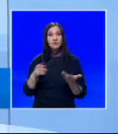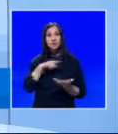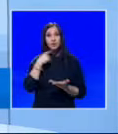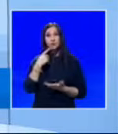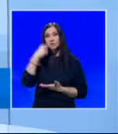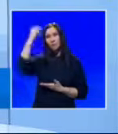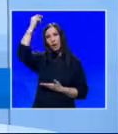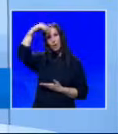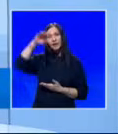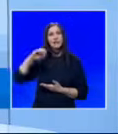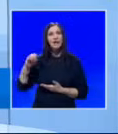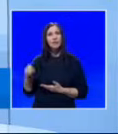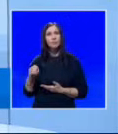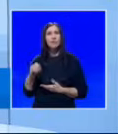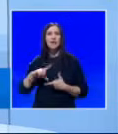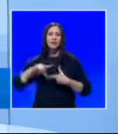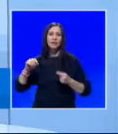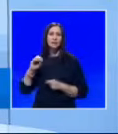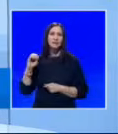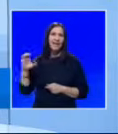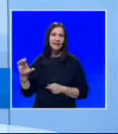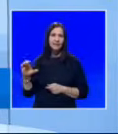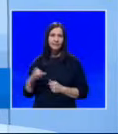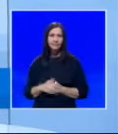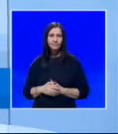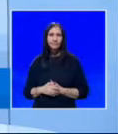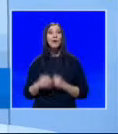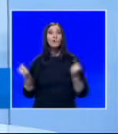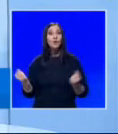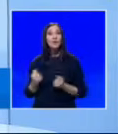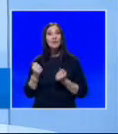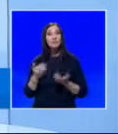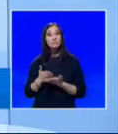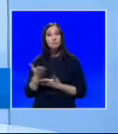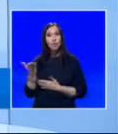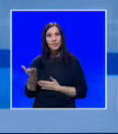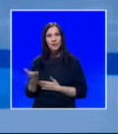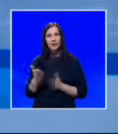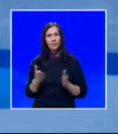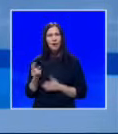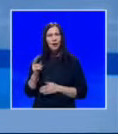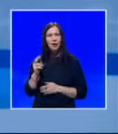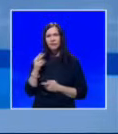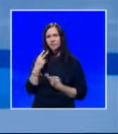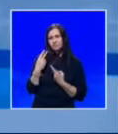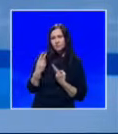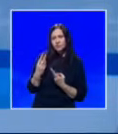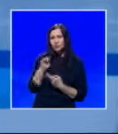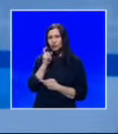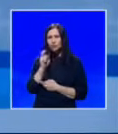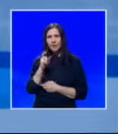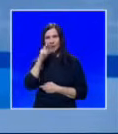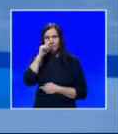и за България, за Европа, за НАТО, за Европейския съюз и да действаме според тях. Как ви се струва думите на